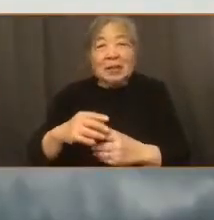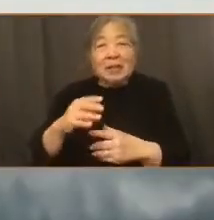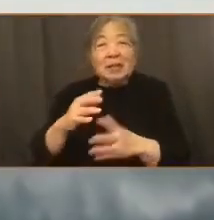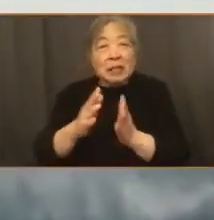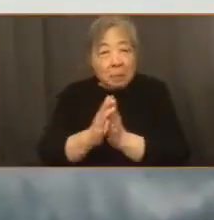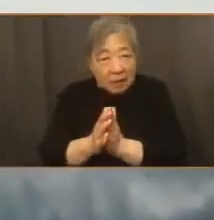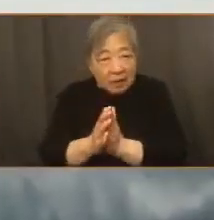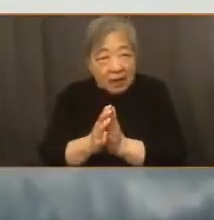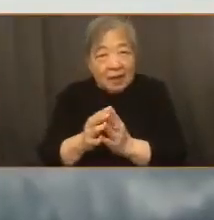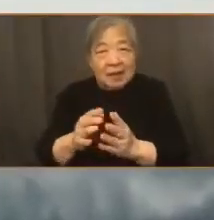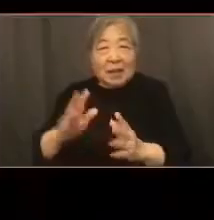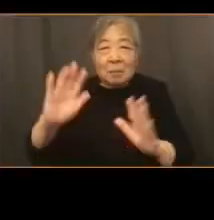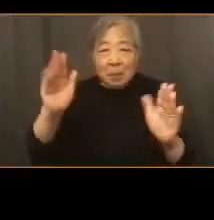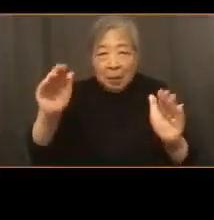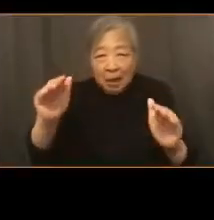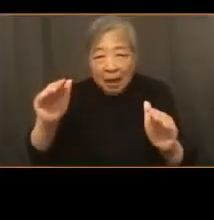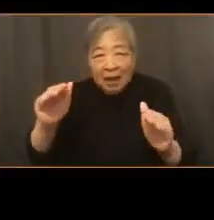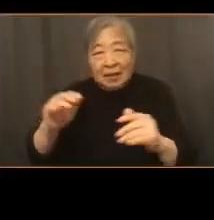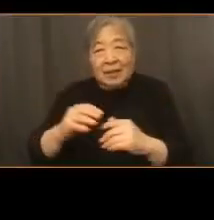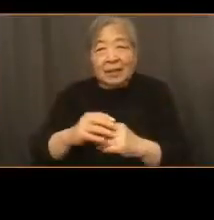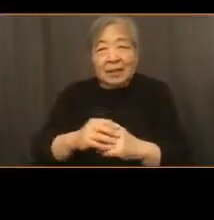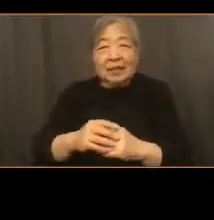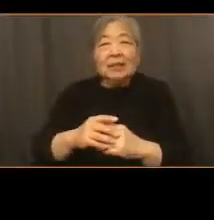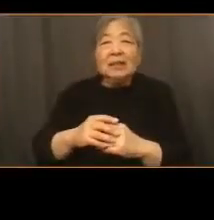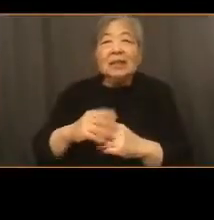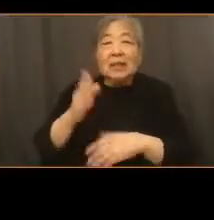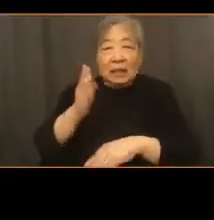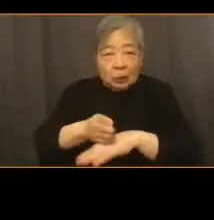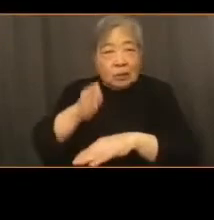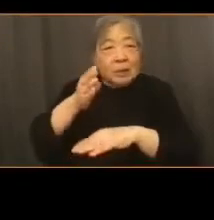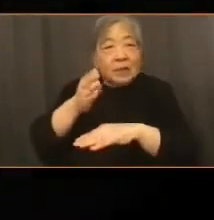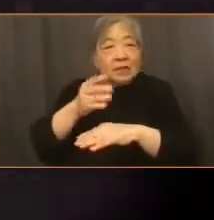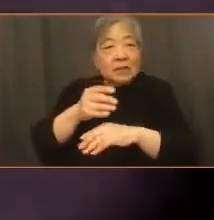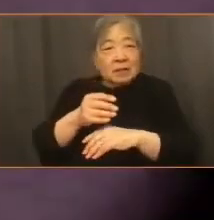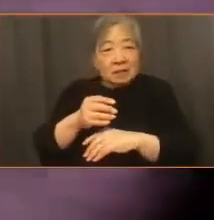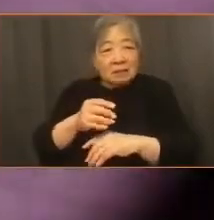Bye bye. Joikin. ありがとうございます。さよなら。